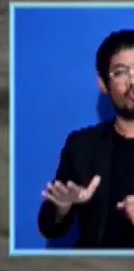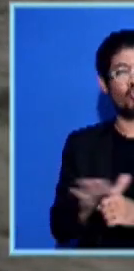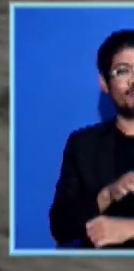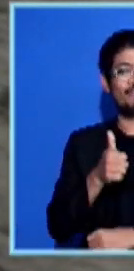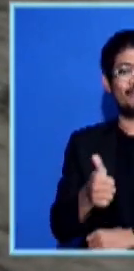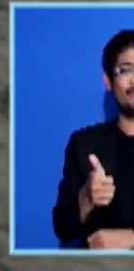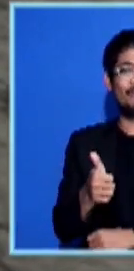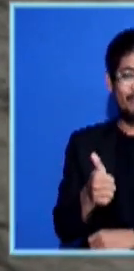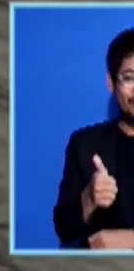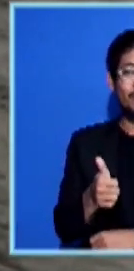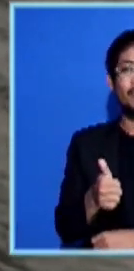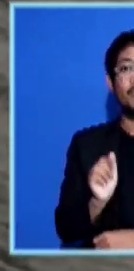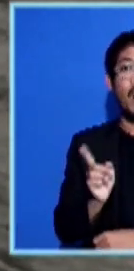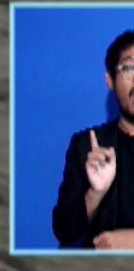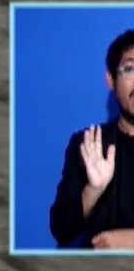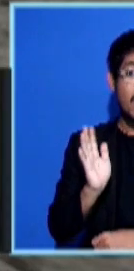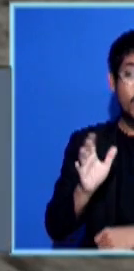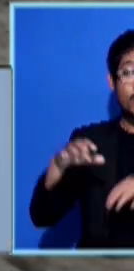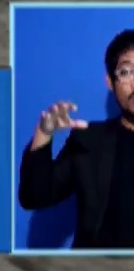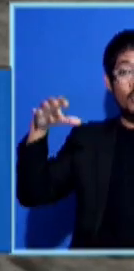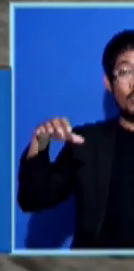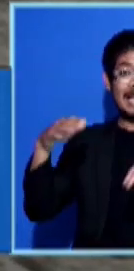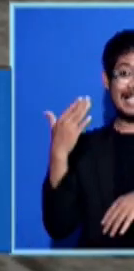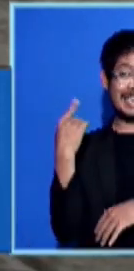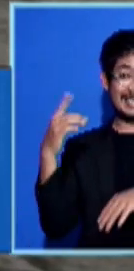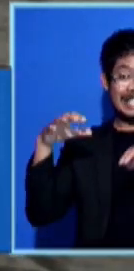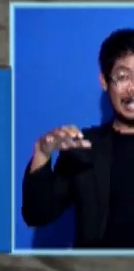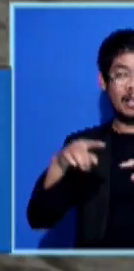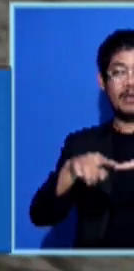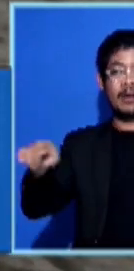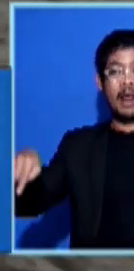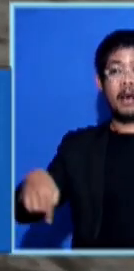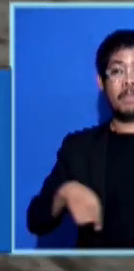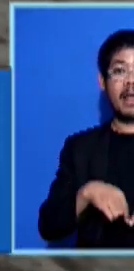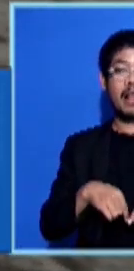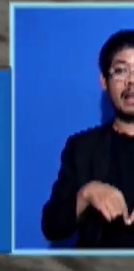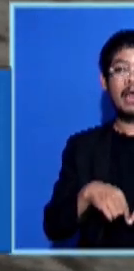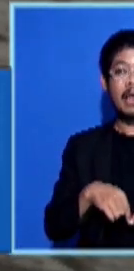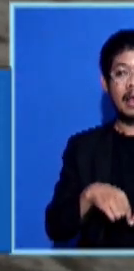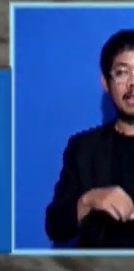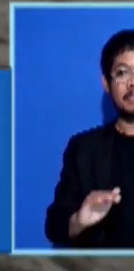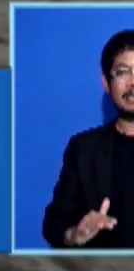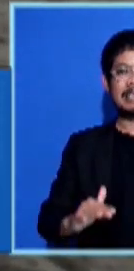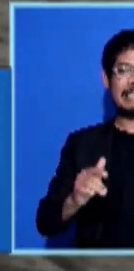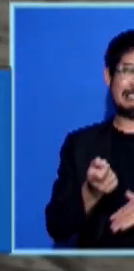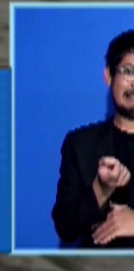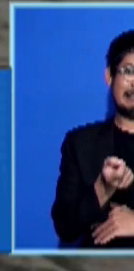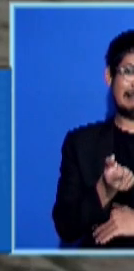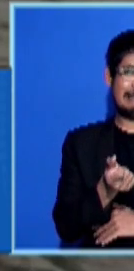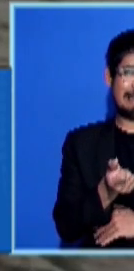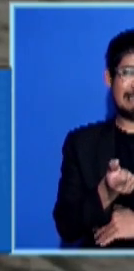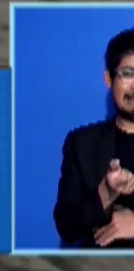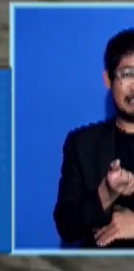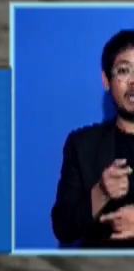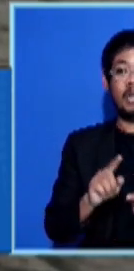hujan. Jadi kalau seperti tadi hujan, kalau kita di lapangan sudah beda kan. Kemudian kita ada teman-teman yang kita berinisiatif